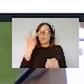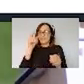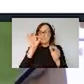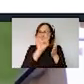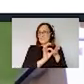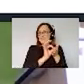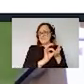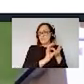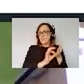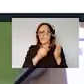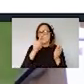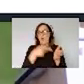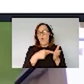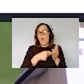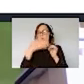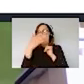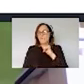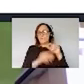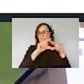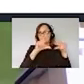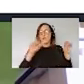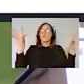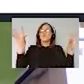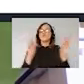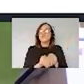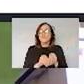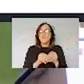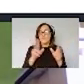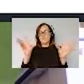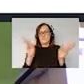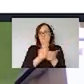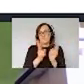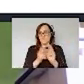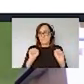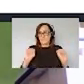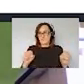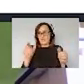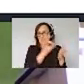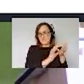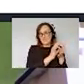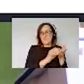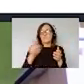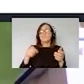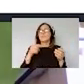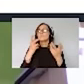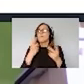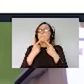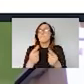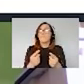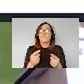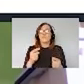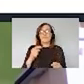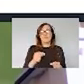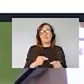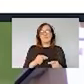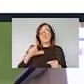Państwo, to już jest w zasadzie ostatni rysunek, który podsumowuje te nasze działania. Państwo rysują, ja tylko tutaj wspomnę, Canva się pojawiła,